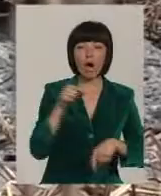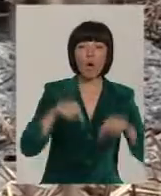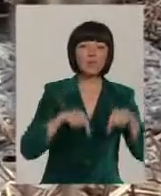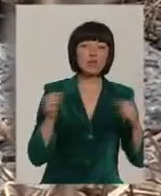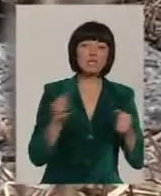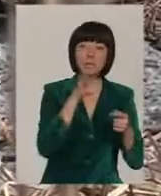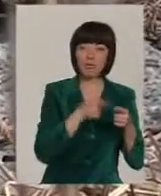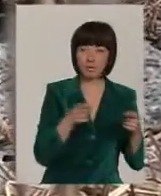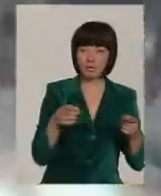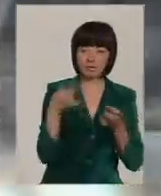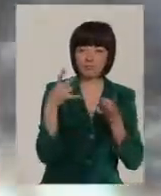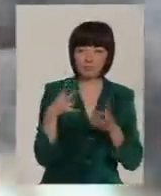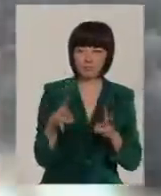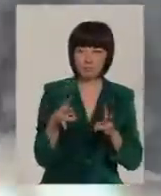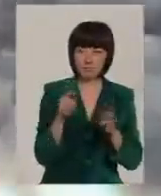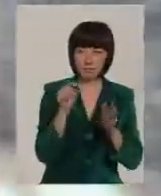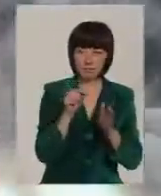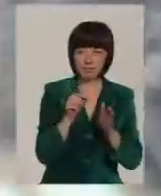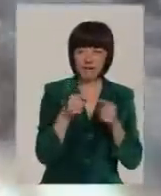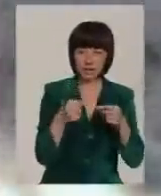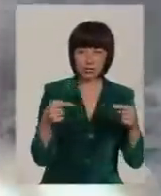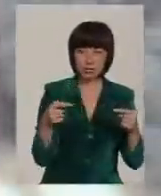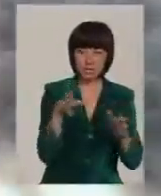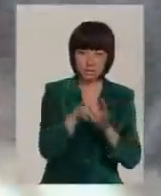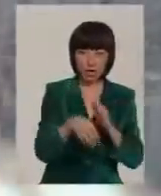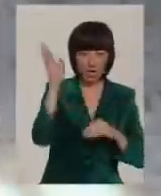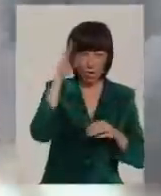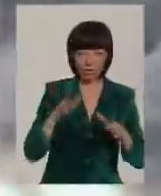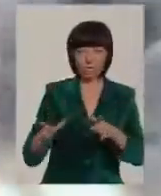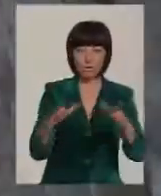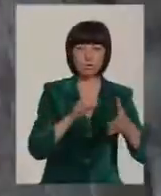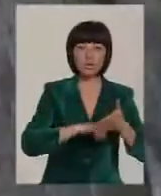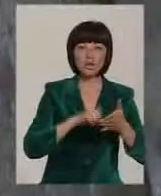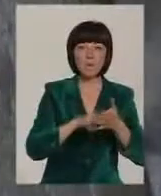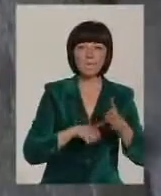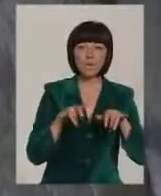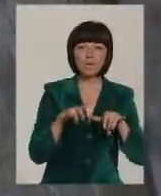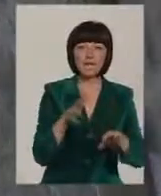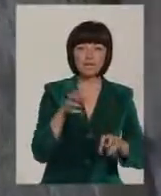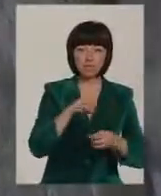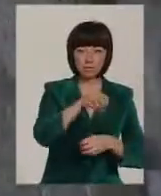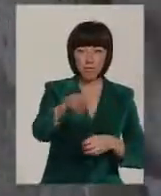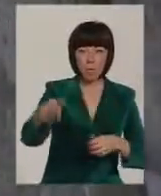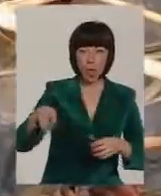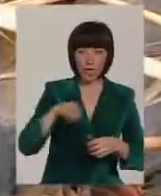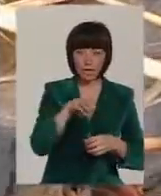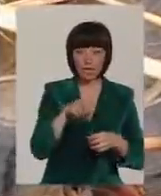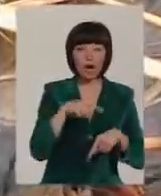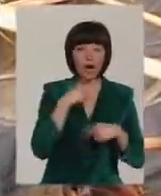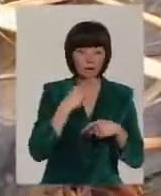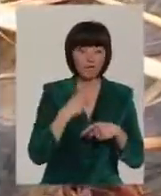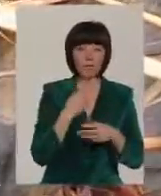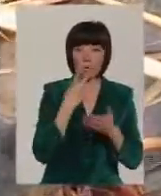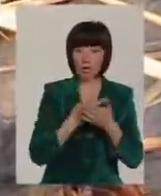період. Шкідливі речовини сконцентрувалися у водосховищах та спричинили процеси бродіння. Екологи кажуть,